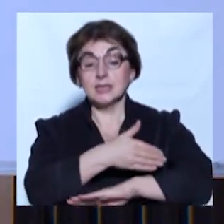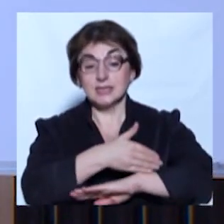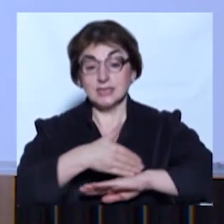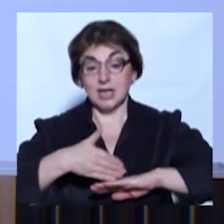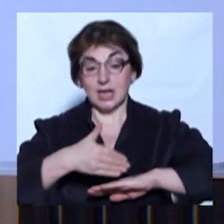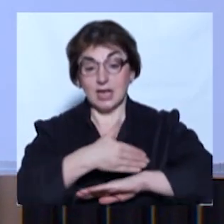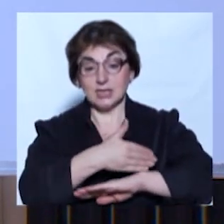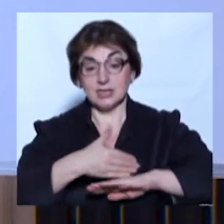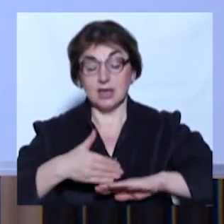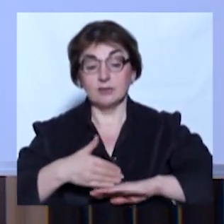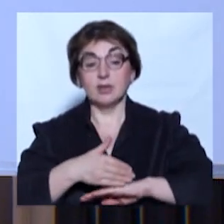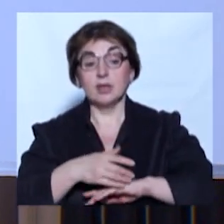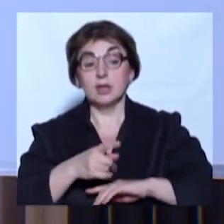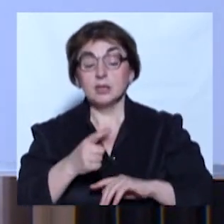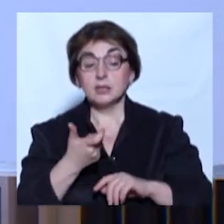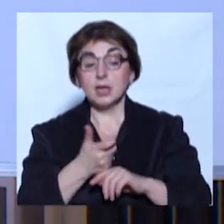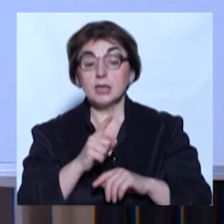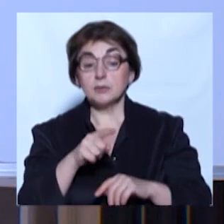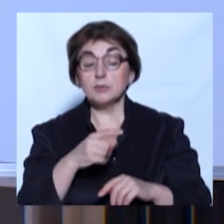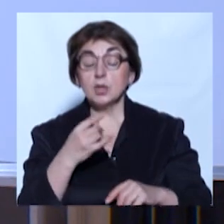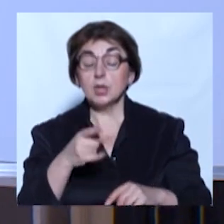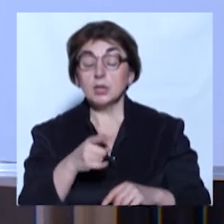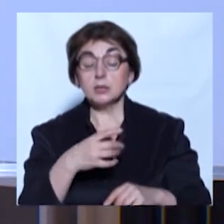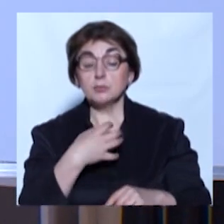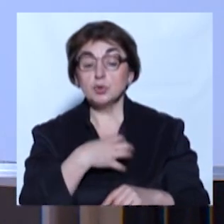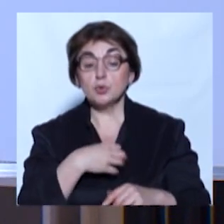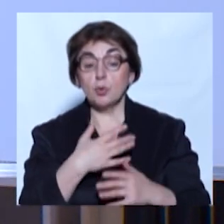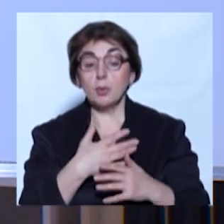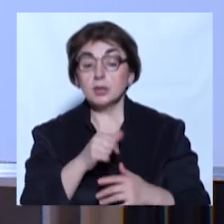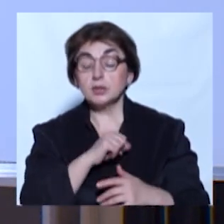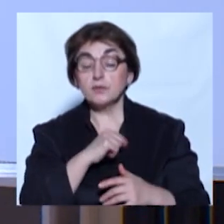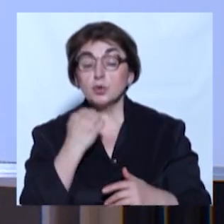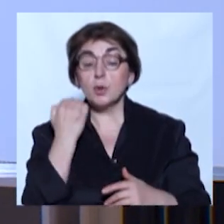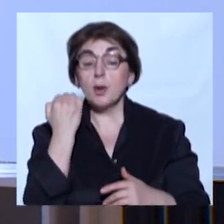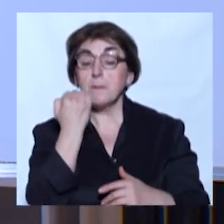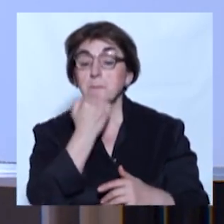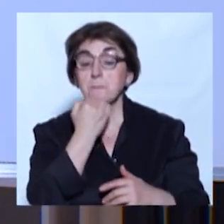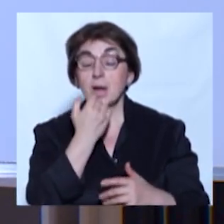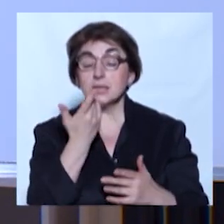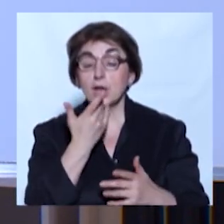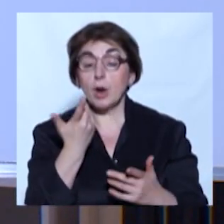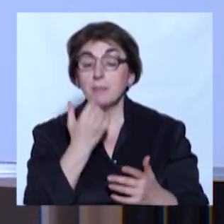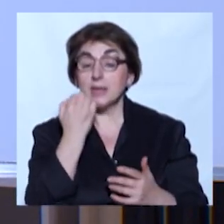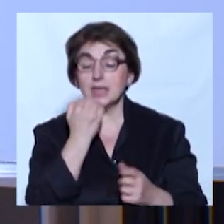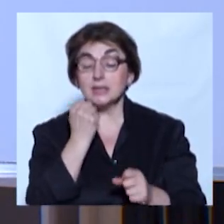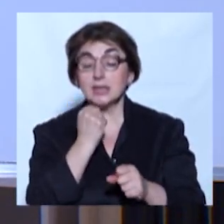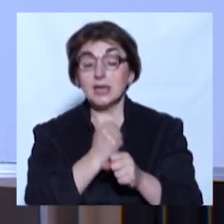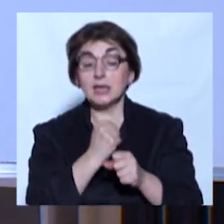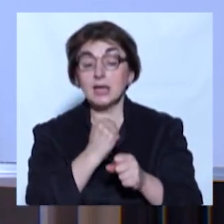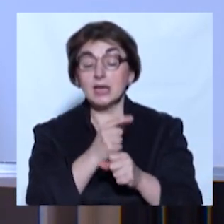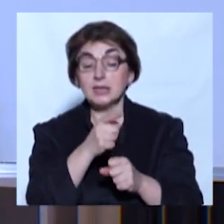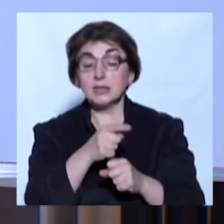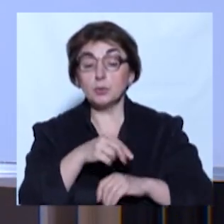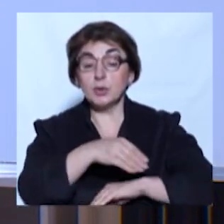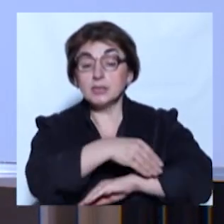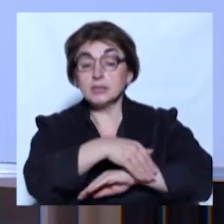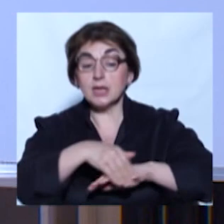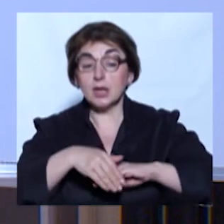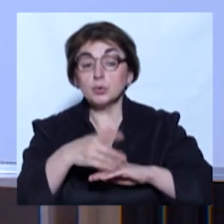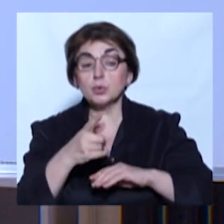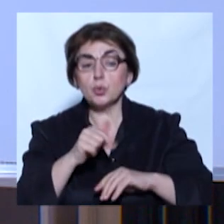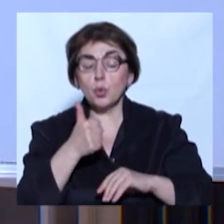Ამ დროს დიდი მნიშვნელობა აქვს მასალასაც, რა მასალისგან არის სახაზავი დამზადებული და ასევე უდიდესი მნიშვნელობა აქვს იმას, თუ